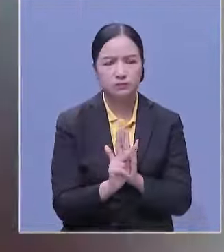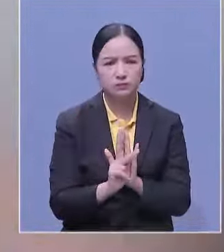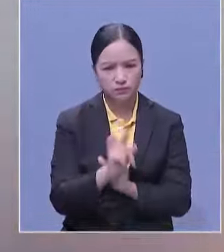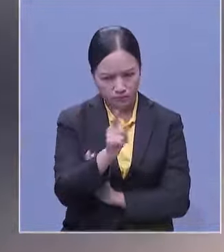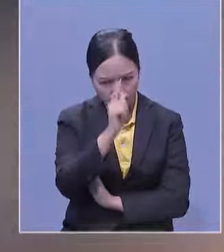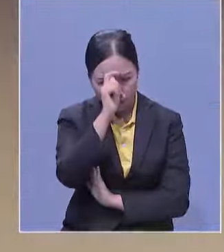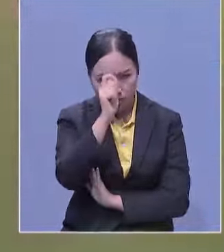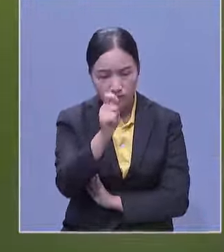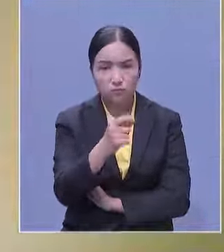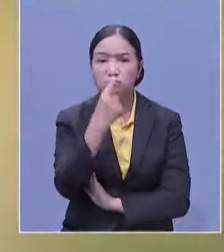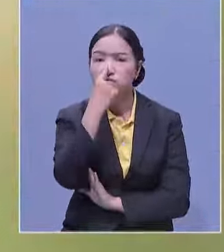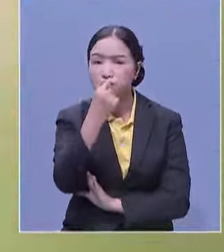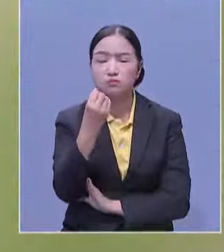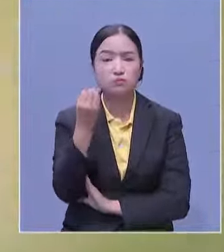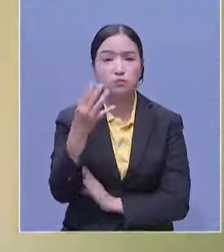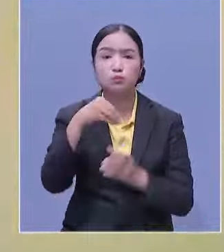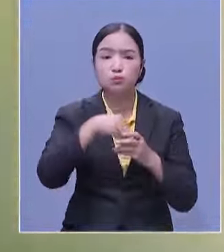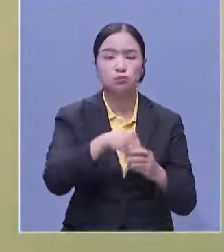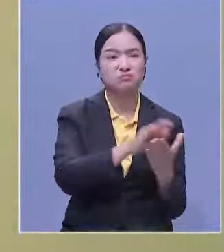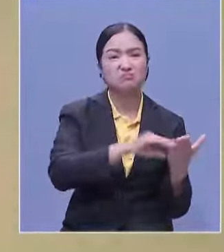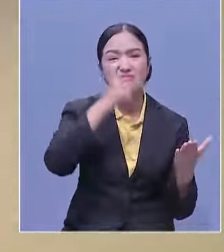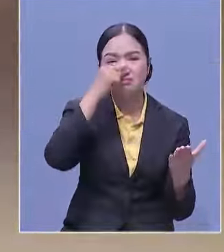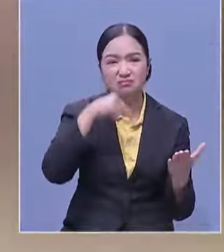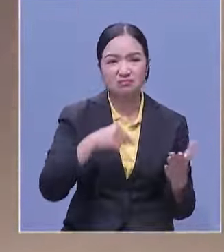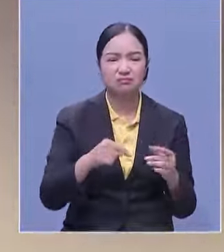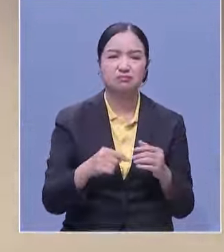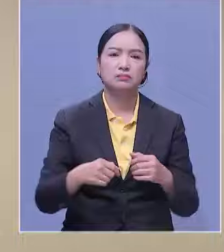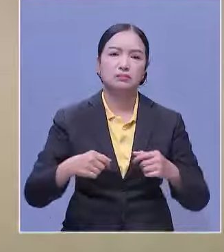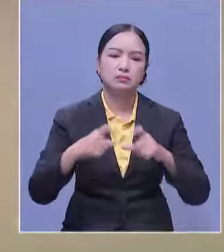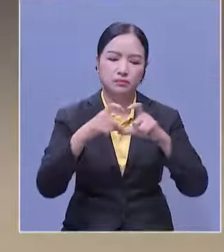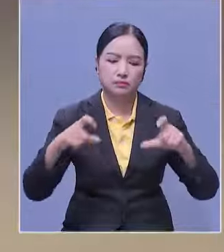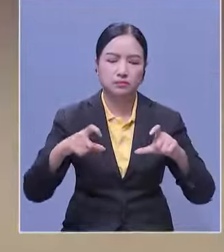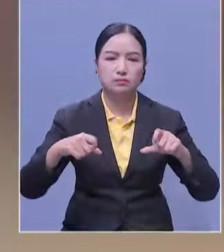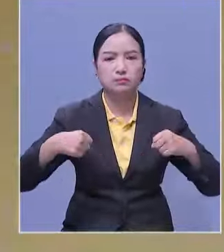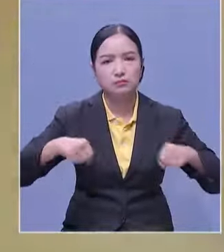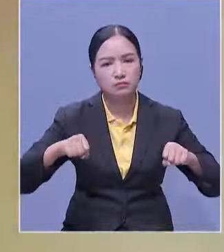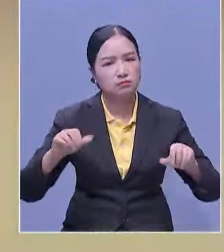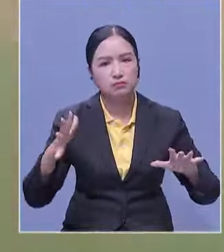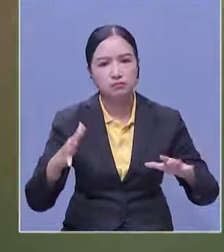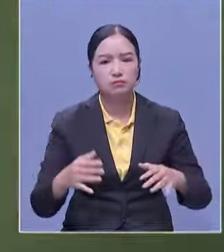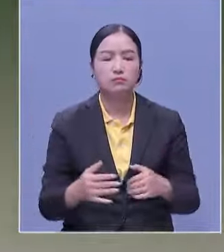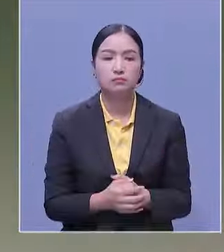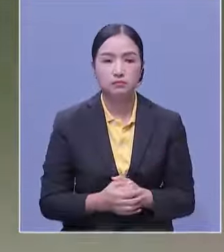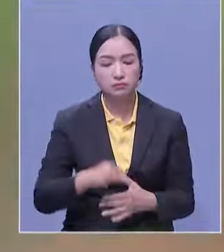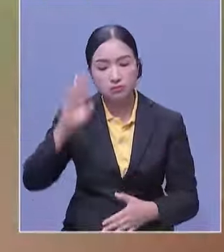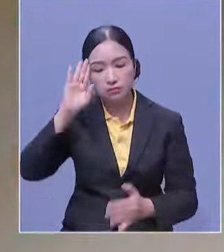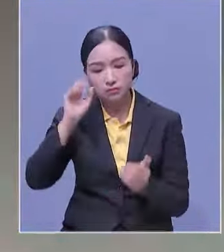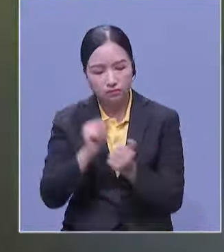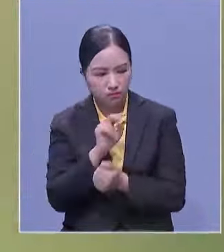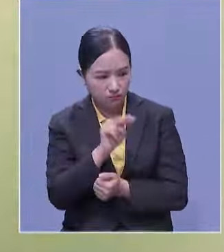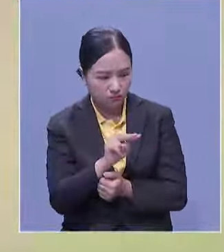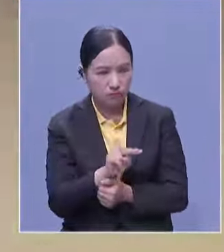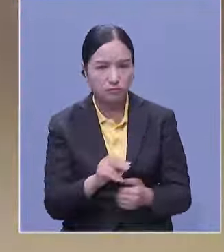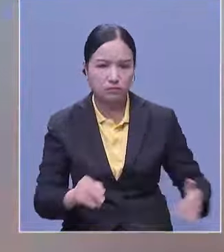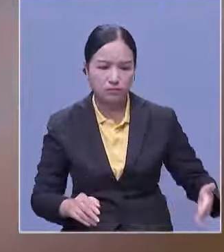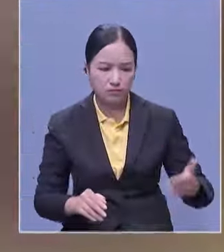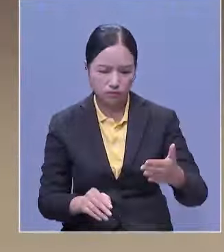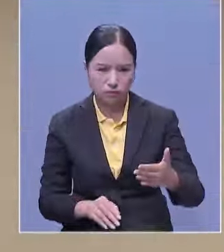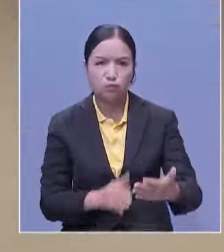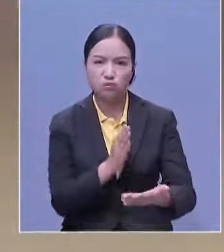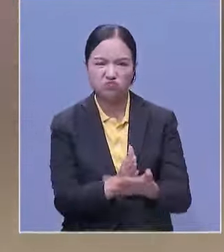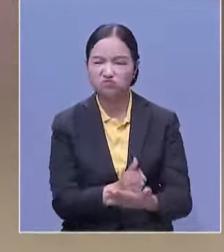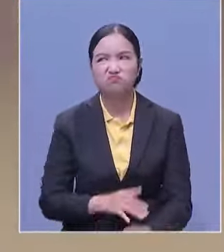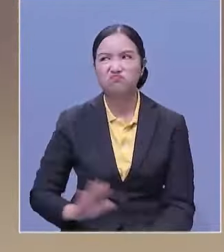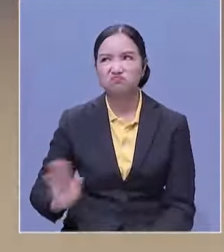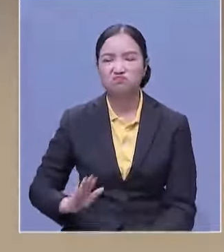ส่วนมากฝรั่งที่มาอยู่บ้านเราอ่ะไม่มีใบขับขี่ออพอตำรวจเจอบอกให้จอดแน่นอนเขก็จะไม่